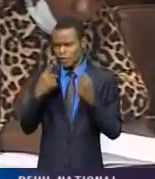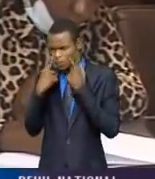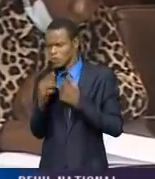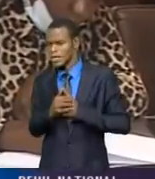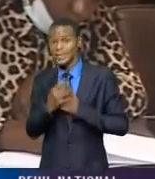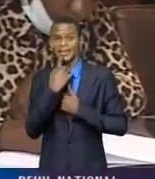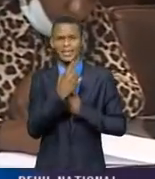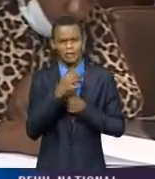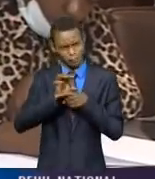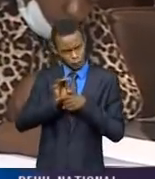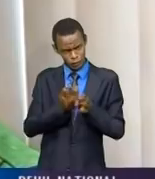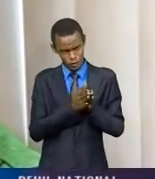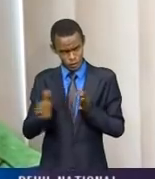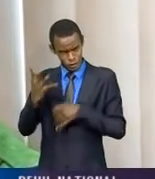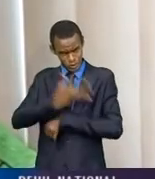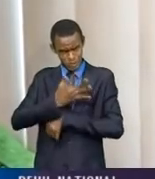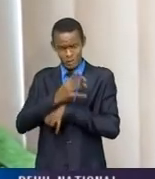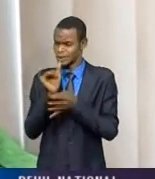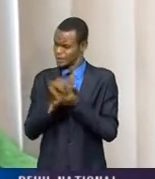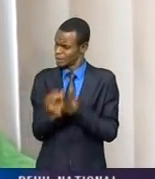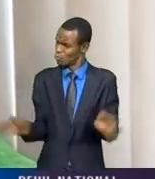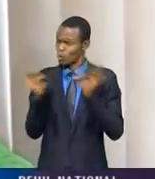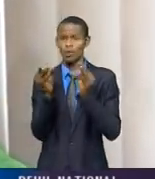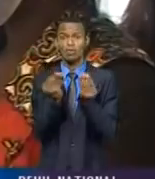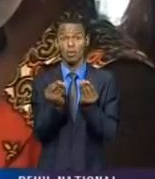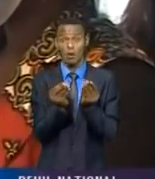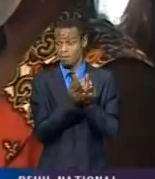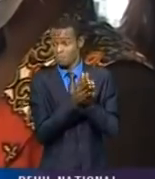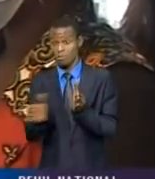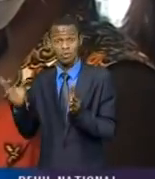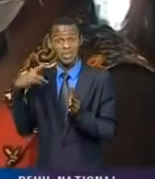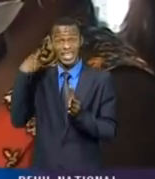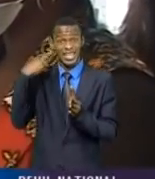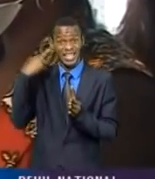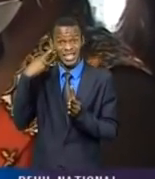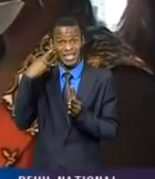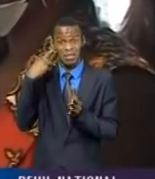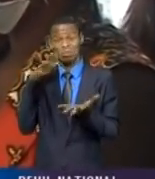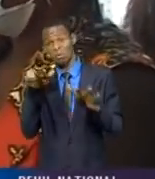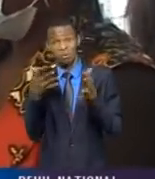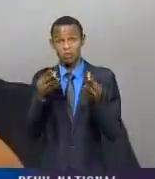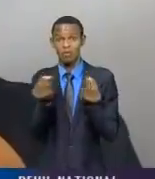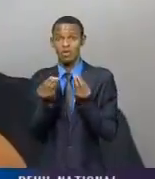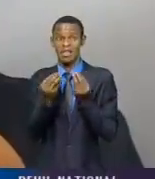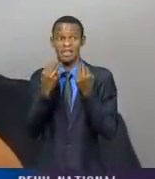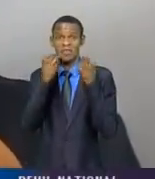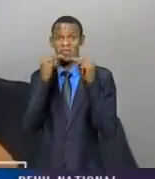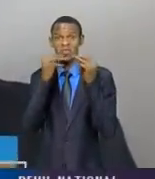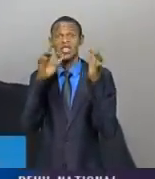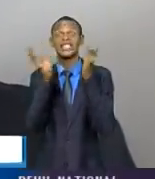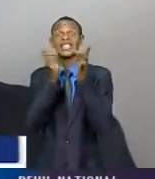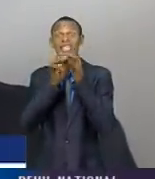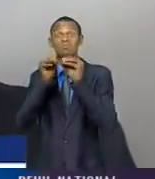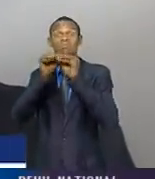cet athénée en cette période où la radio fait face aux médias en les ce que je peux avoir directement en direct